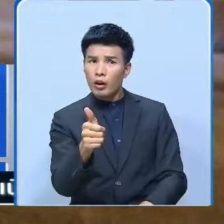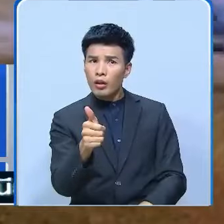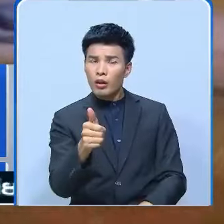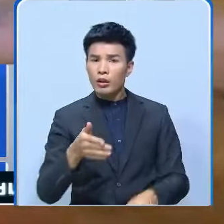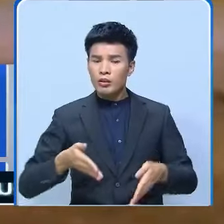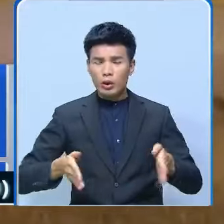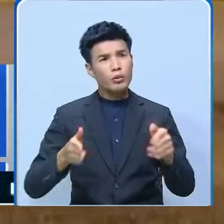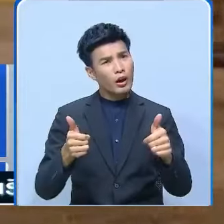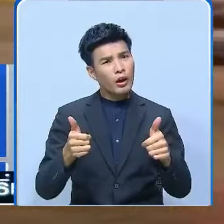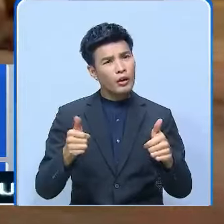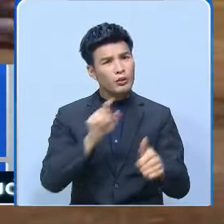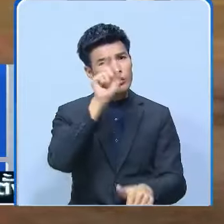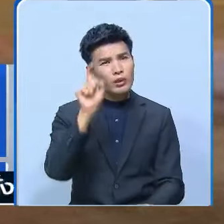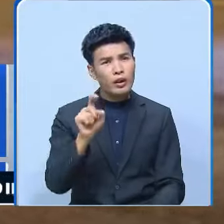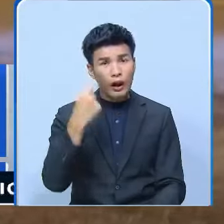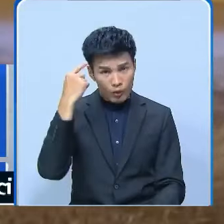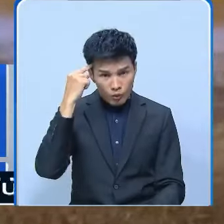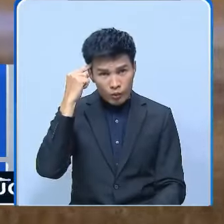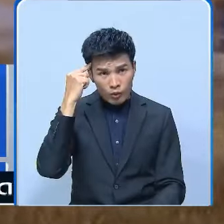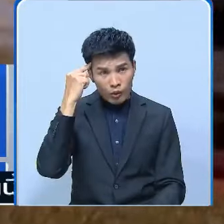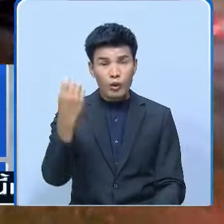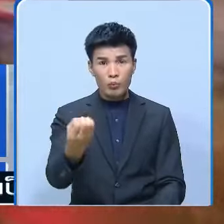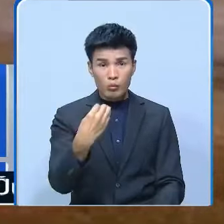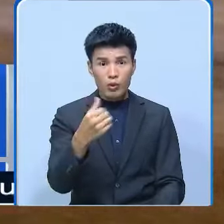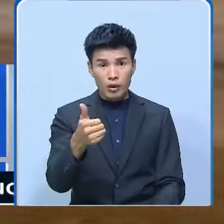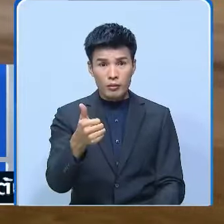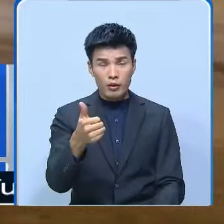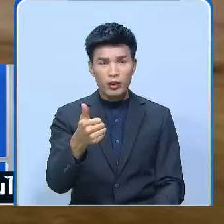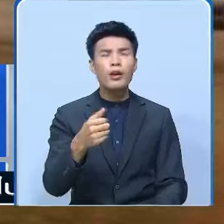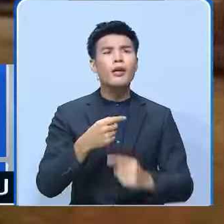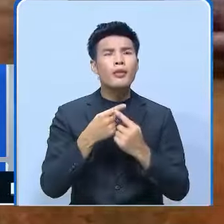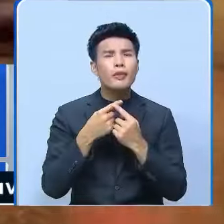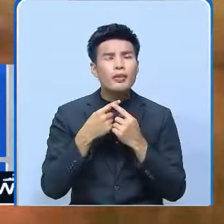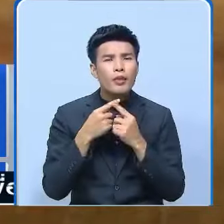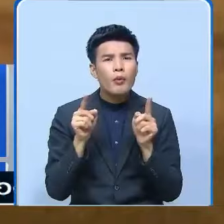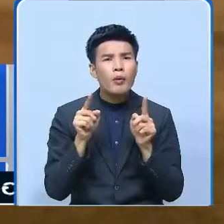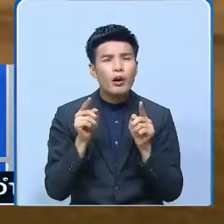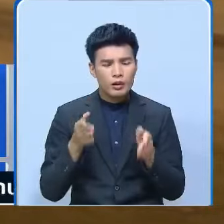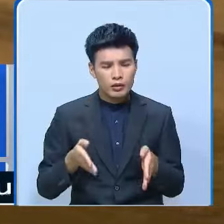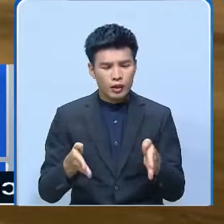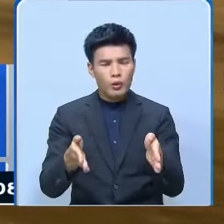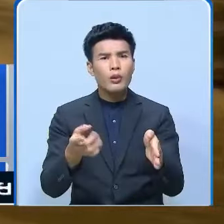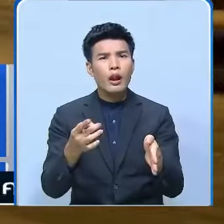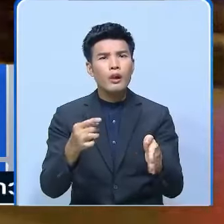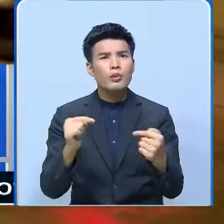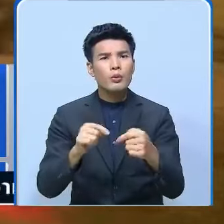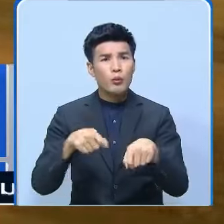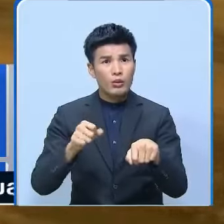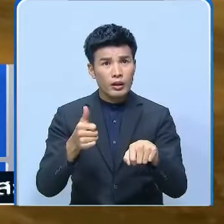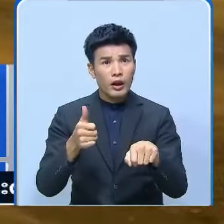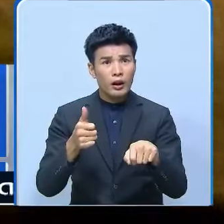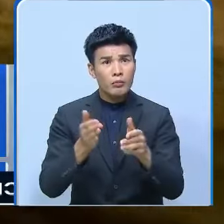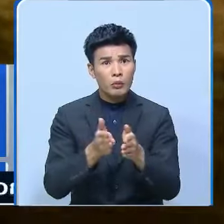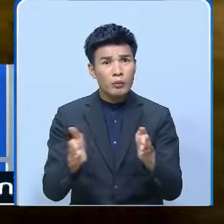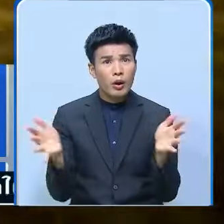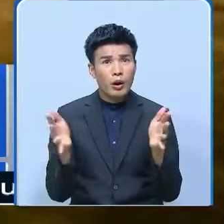ายนี้ได้เอาใครทราบหน่อยใครทราบบอกหน่อยดีไหมเดี๋ยวเผื่อเขาใช้ถนนสายนี้กันเขาแจ้งข้อมูลเข้ามา แต่ใช้กันเยอะเลยนะ